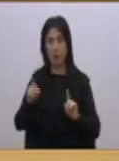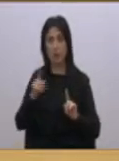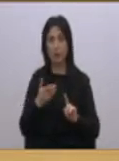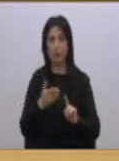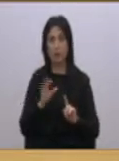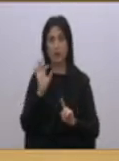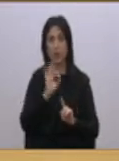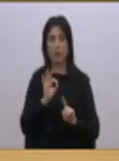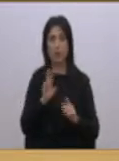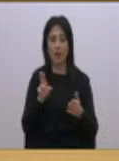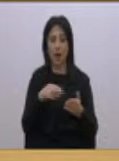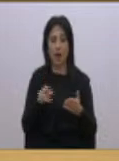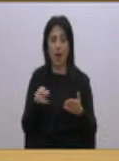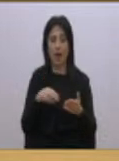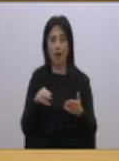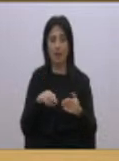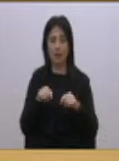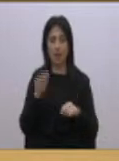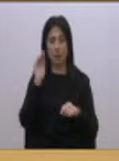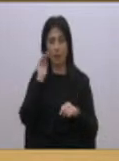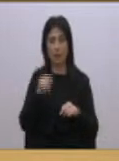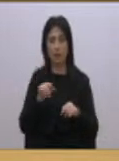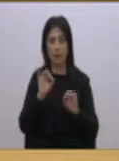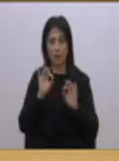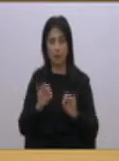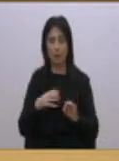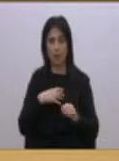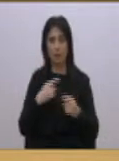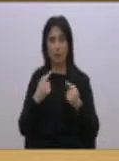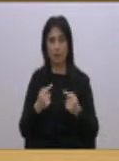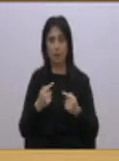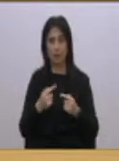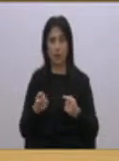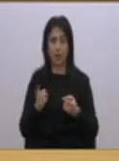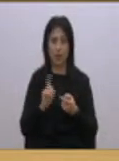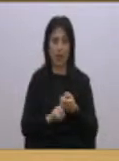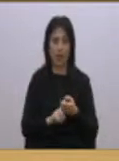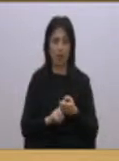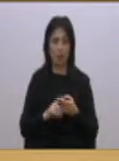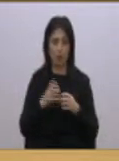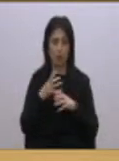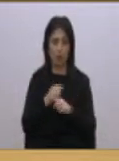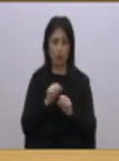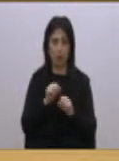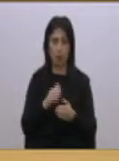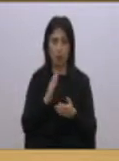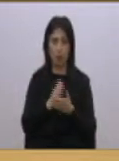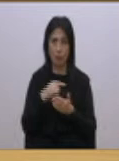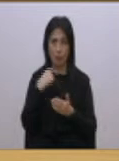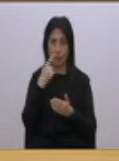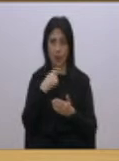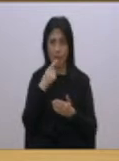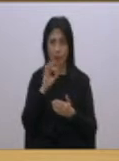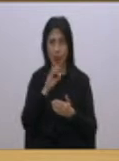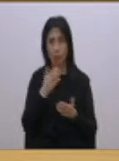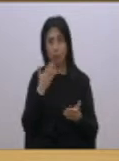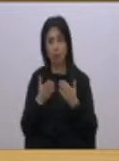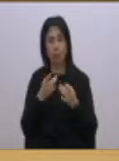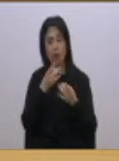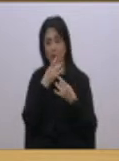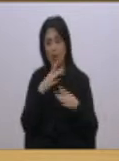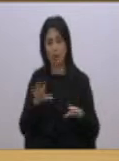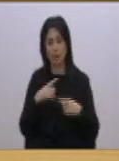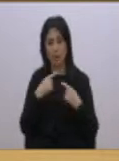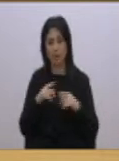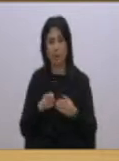რომლის თაობაზე ანგარიშიც აქ მოისმინეს. მართლაც მნიშვნელოვანია, დაკავშირებულია ეს შეზღუდული შესაძლებლობის მქონე პირებთან თუ ნებისმიერი